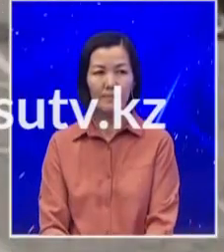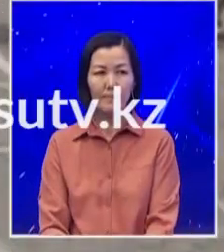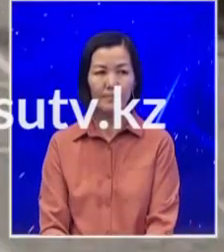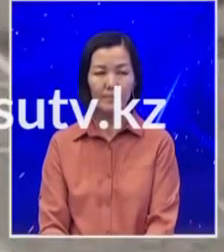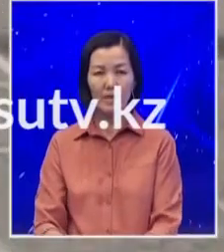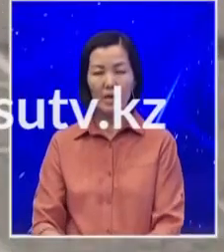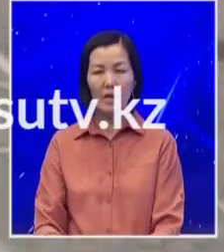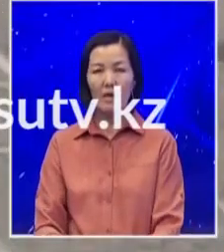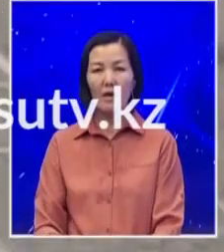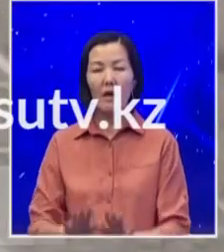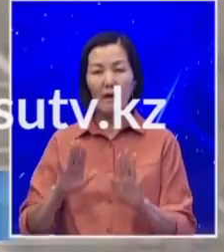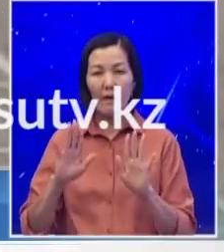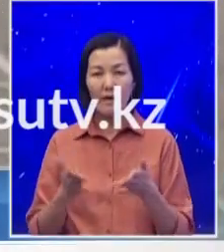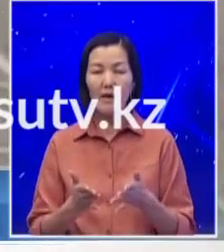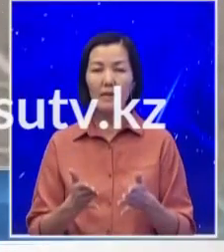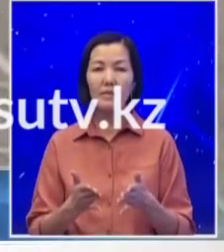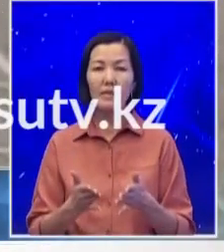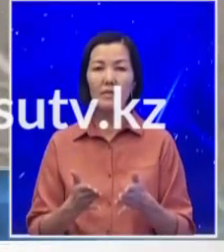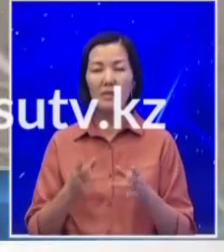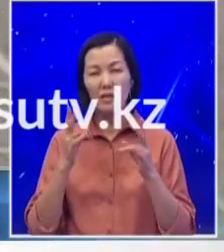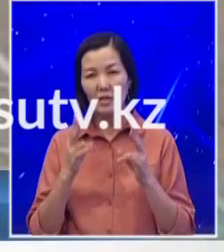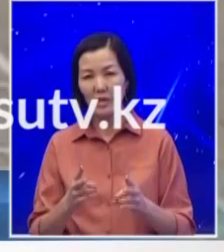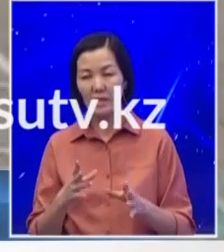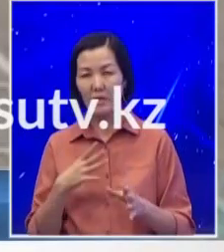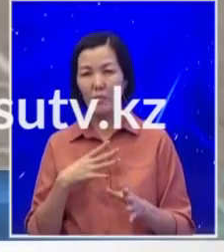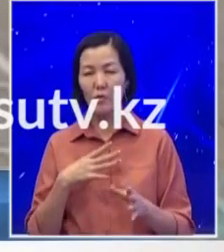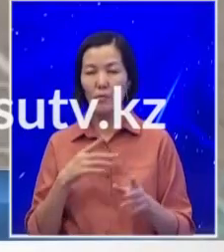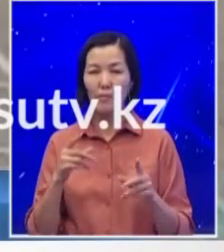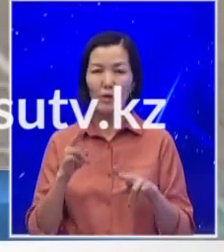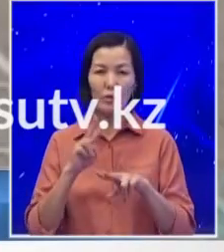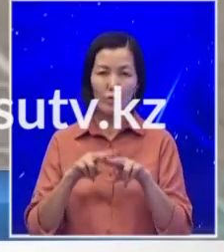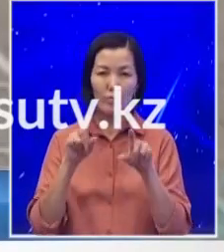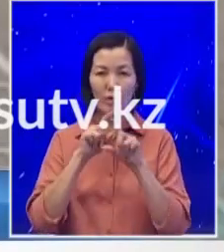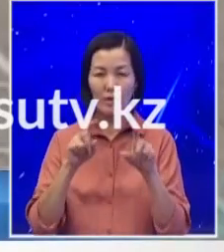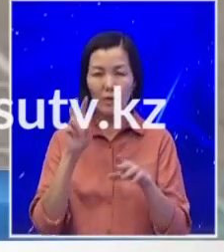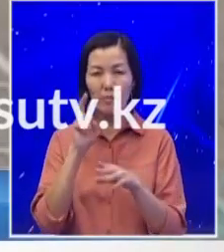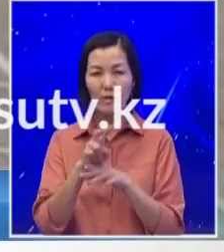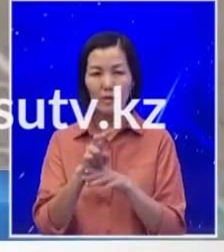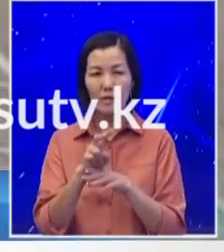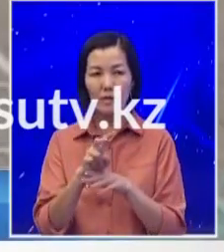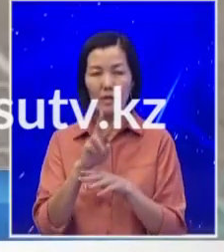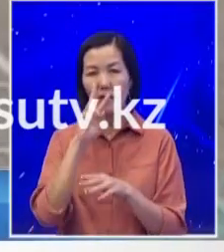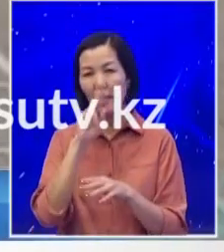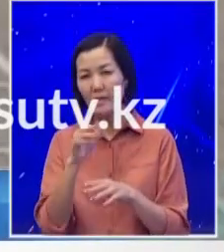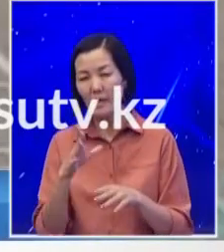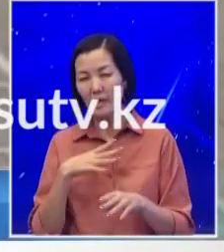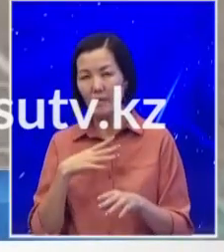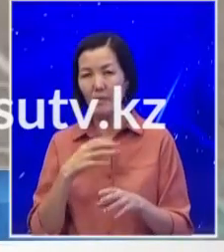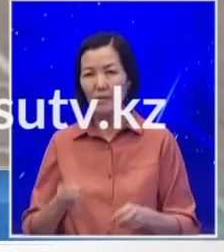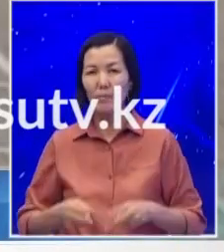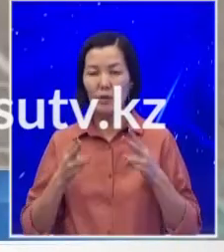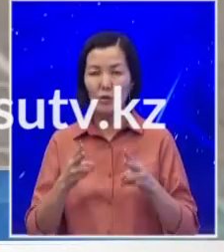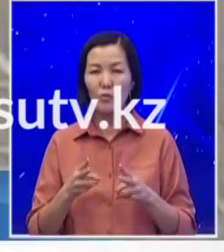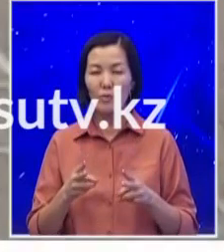басып, тағдырдың тәлкегіне түсіп, немесе расында өзінің қандайда бір ағаттығы мен қылмыстық